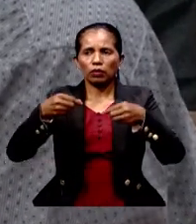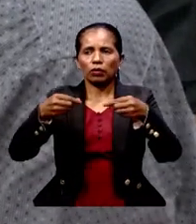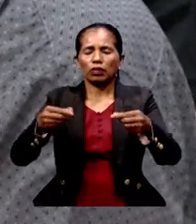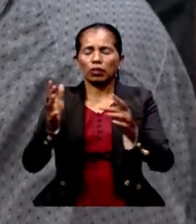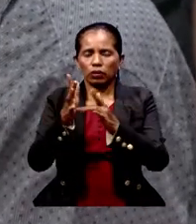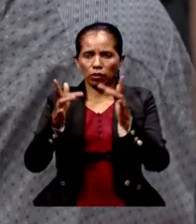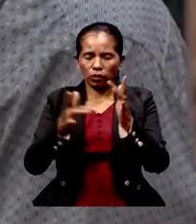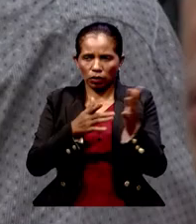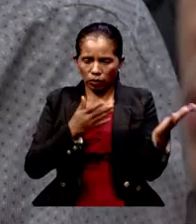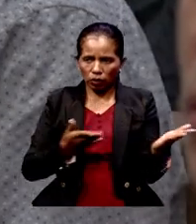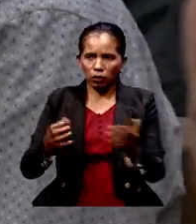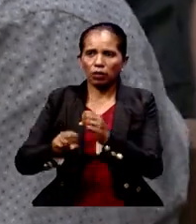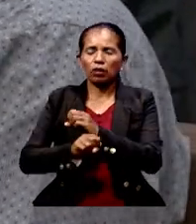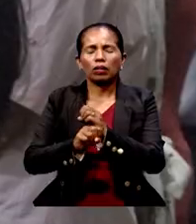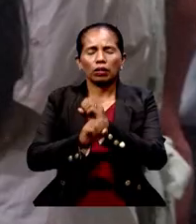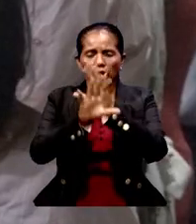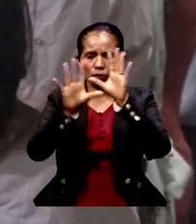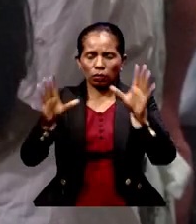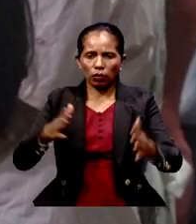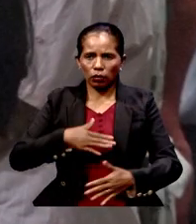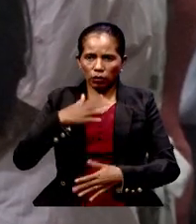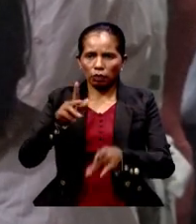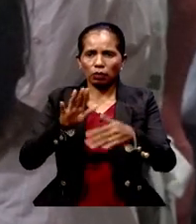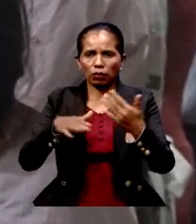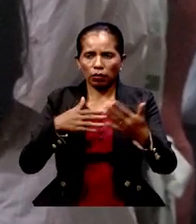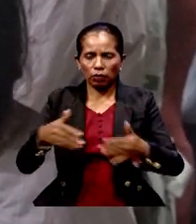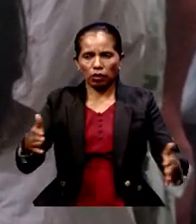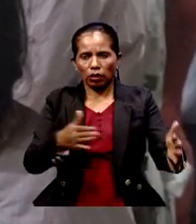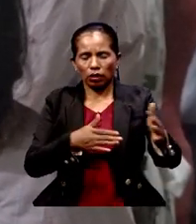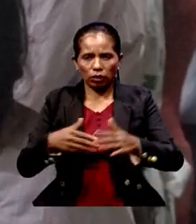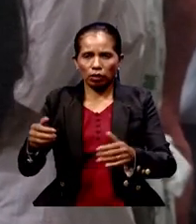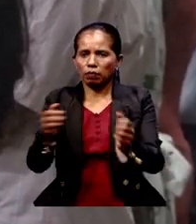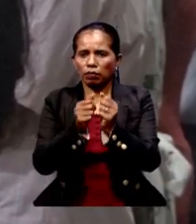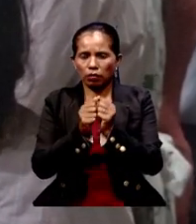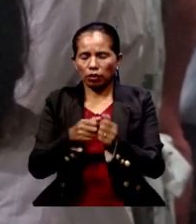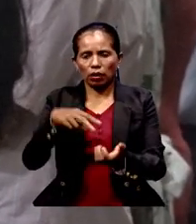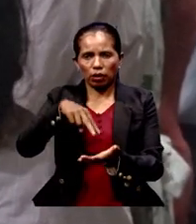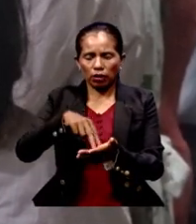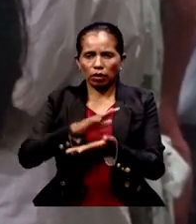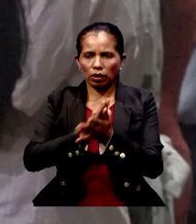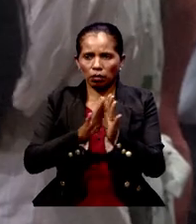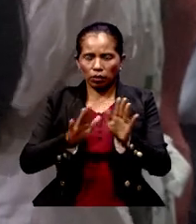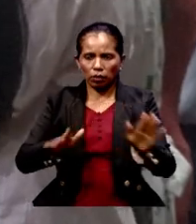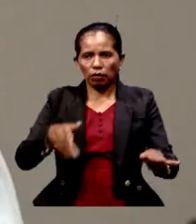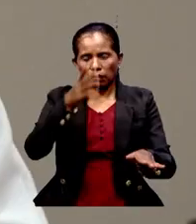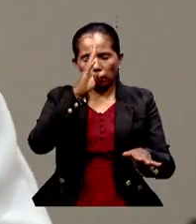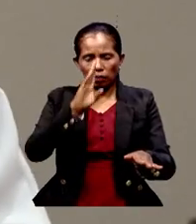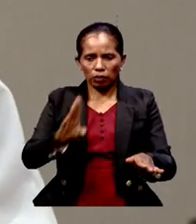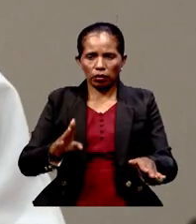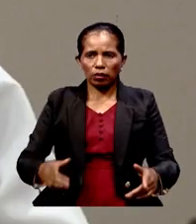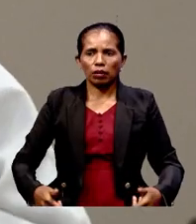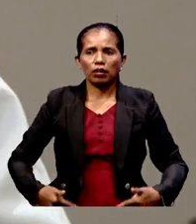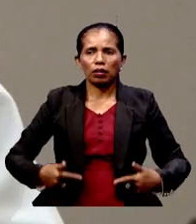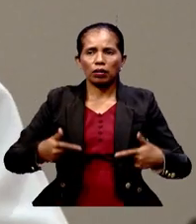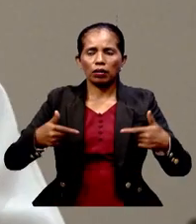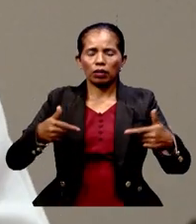Jesus, Rodilorina Roma, Noxolo, Basarani Sirhoto, Atualibur Malu, Hari Dameno Paz, e a Vida Sarani Cristão e Dadei,